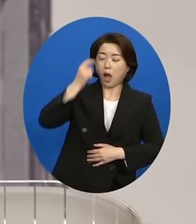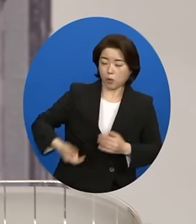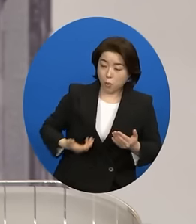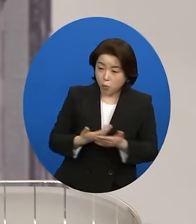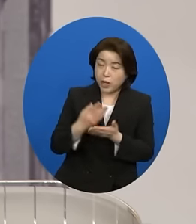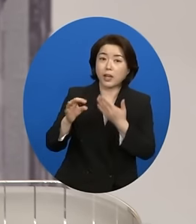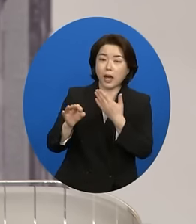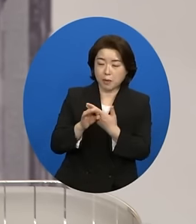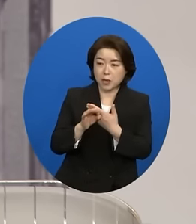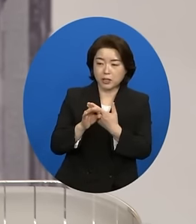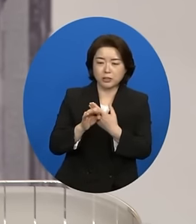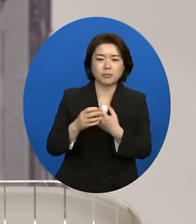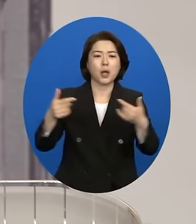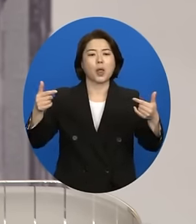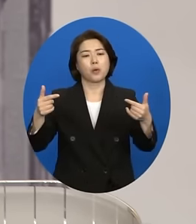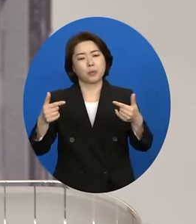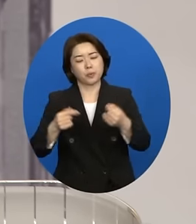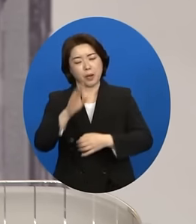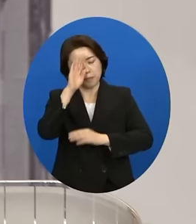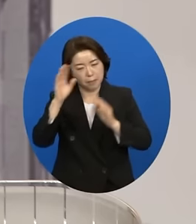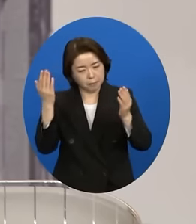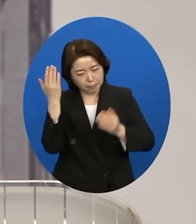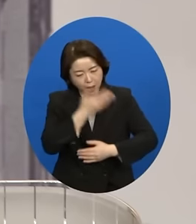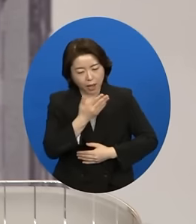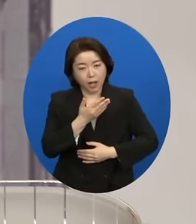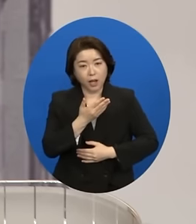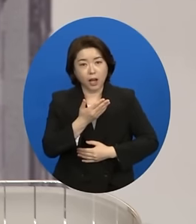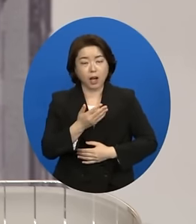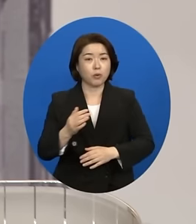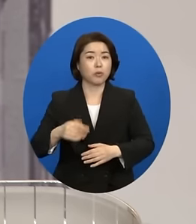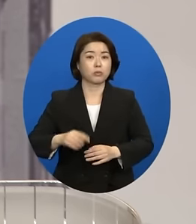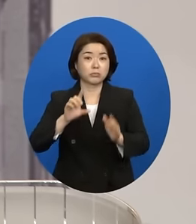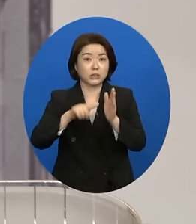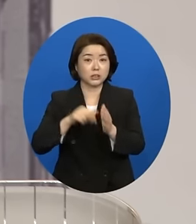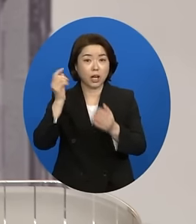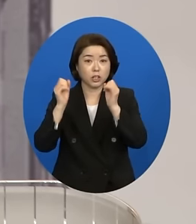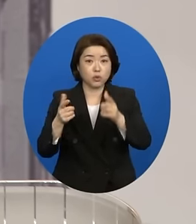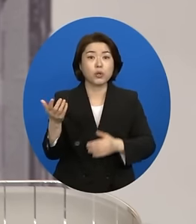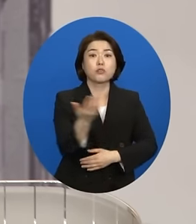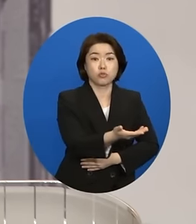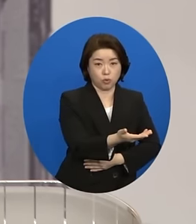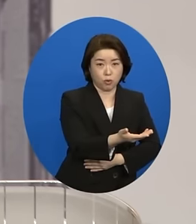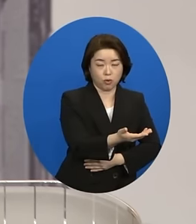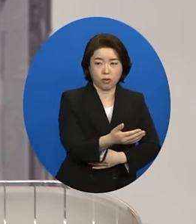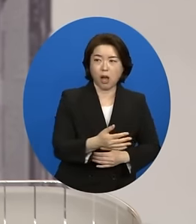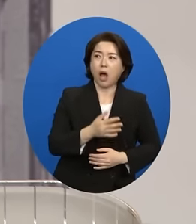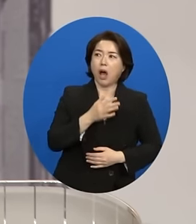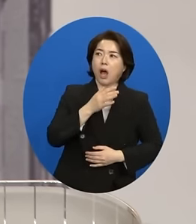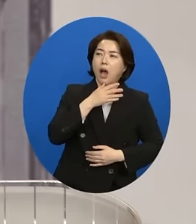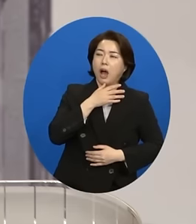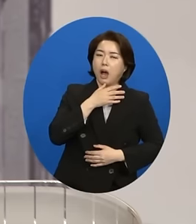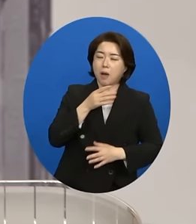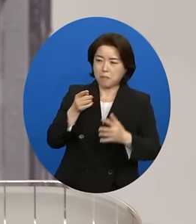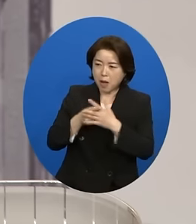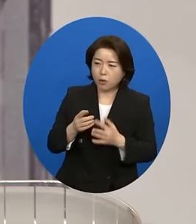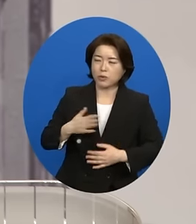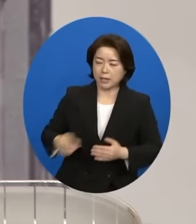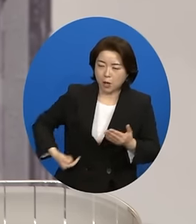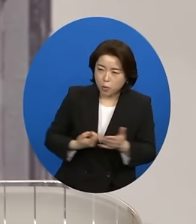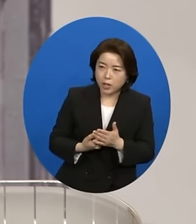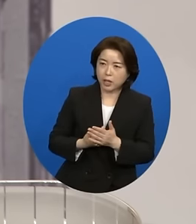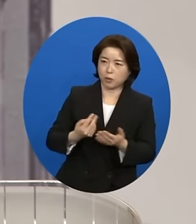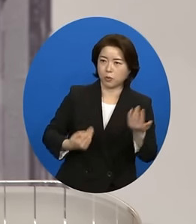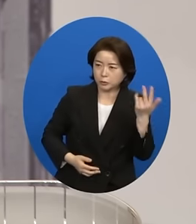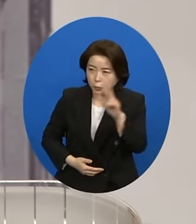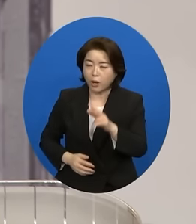하나님 은혜를 베풀어 주신 것이죠. 알려주신 거예요. 얼마나 감사한 일입니까? 그러면 그걸 그가 알아듣고 회개하면 되잖아요. 하나님